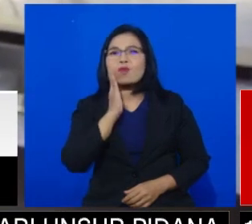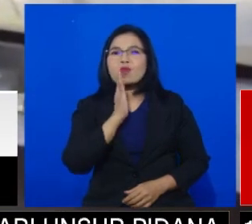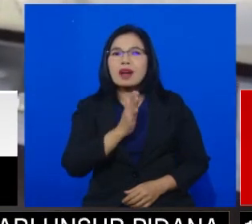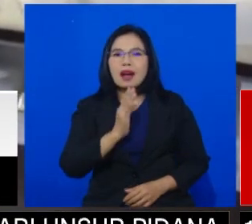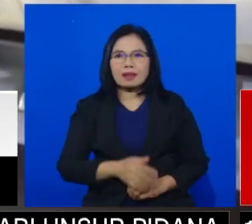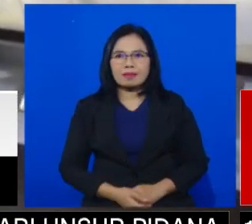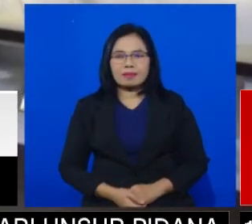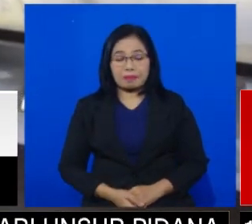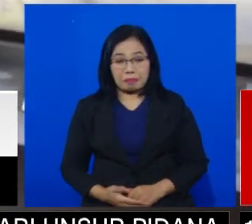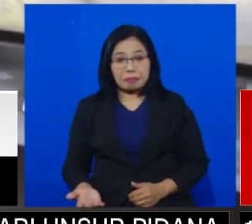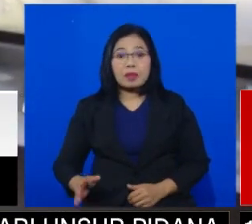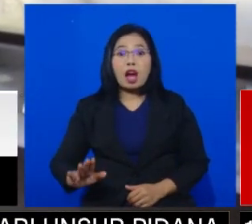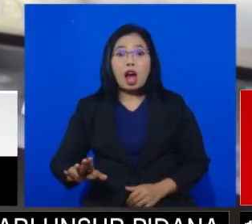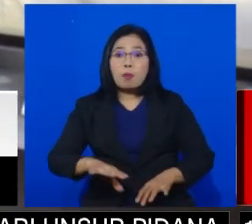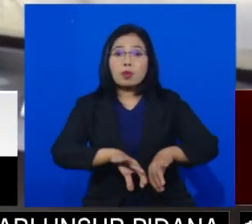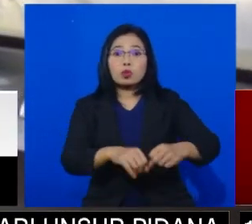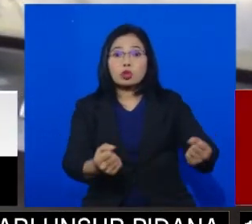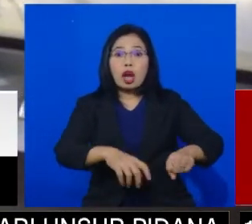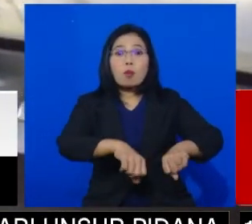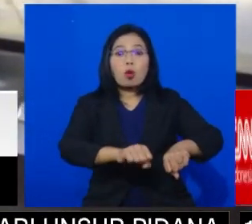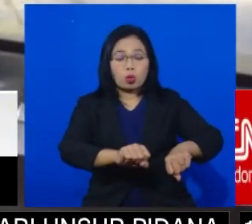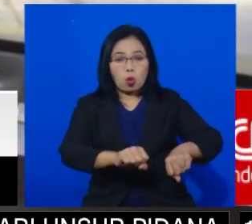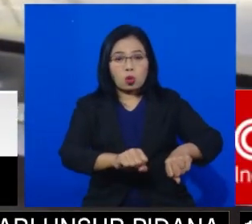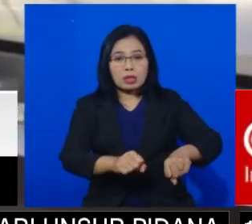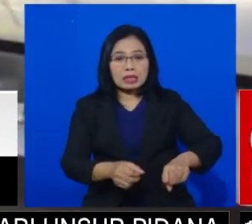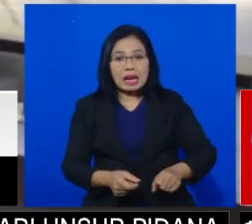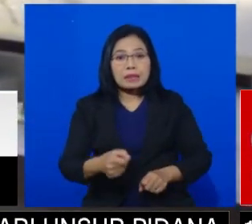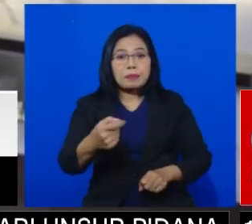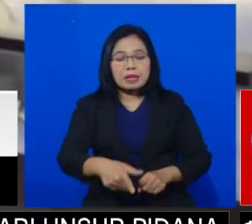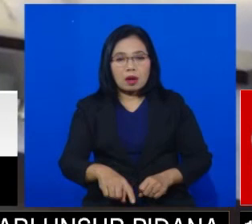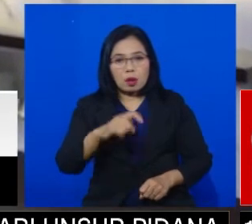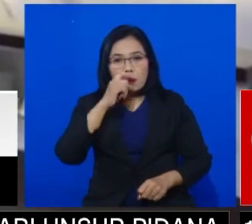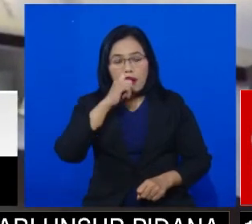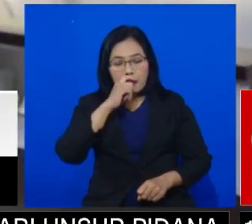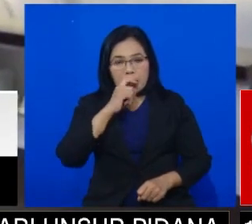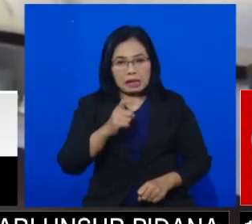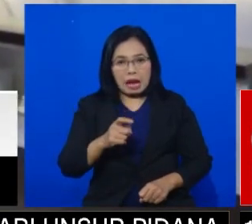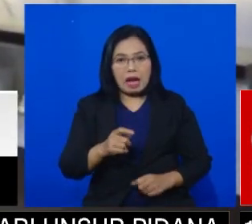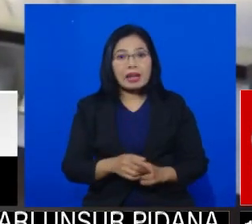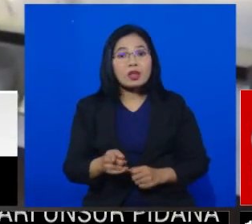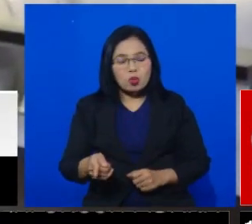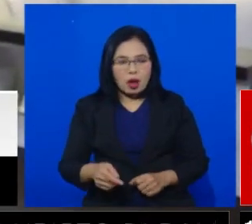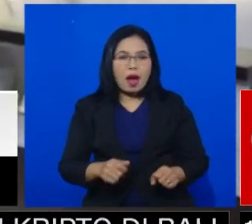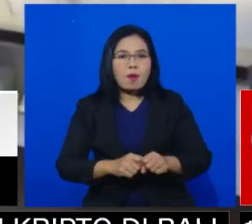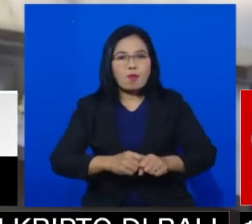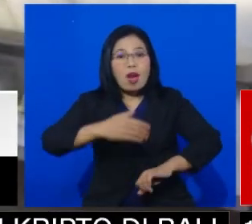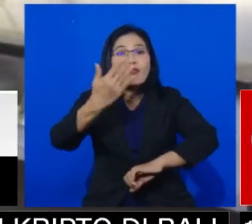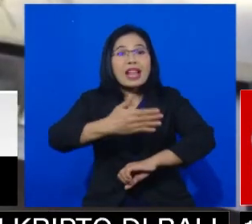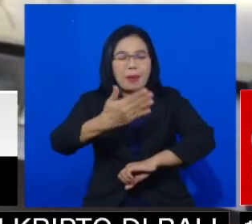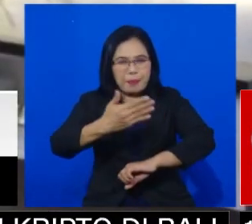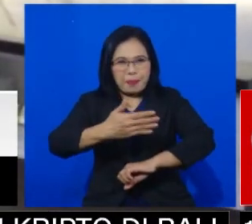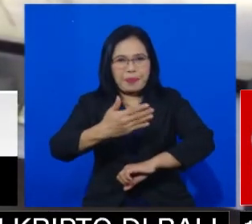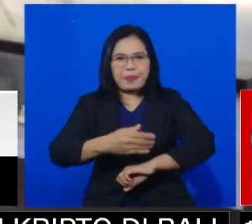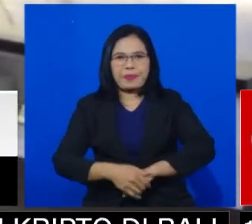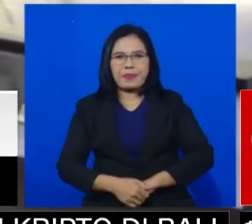pelajar atau anak merusak motor yang diberikan bapaknya itu adalah bagian dari film yang kita bikin. Nah, dan